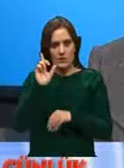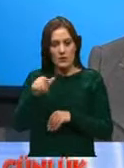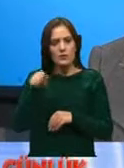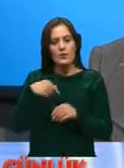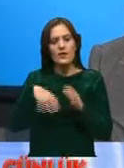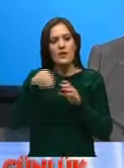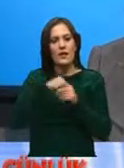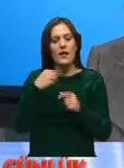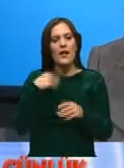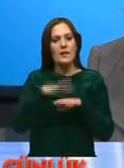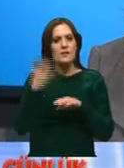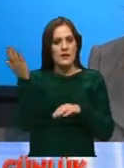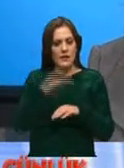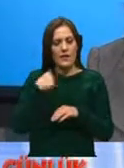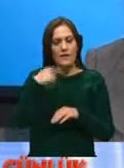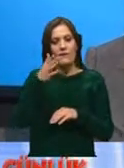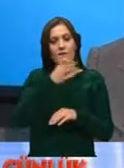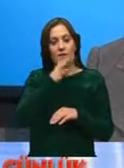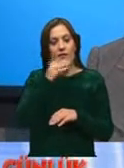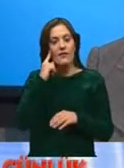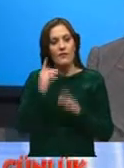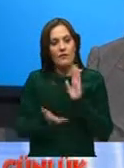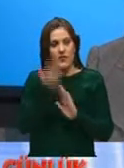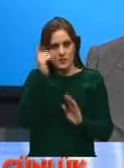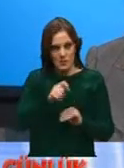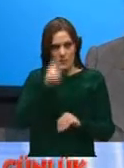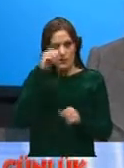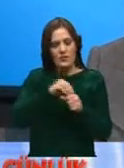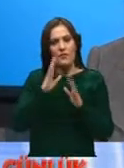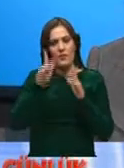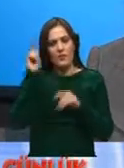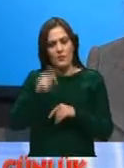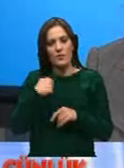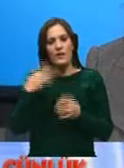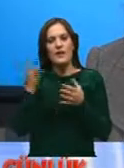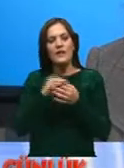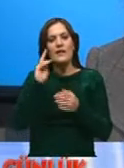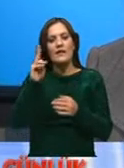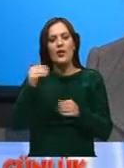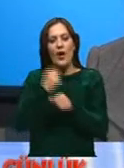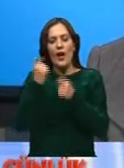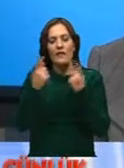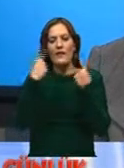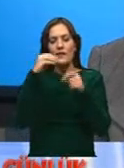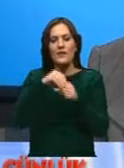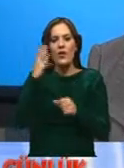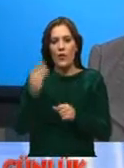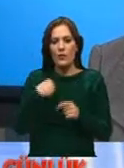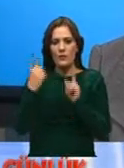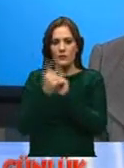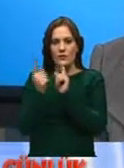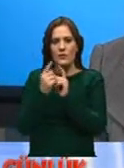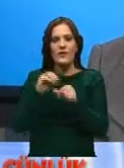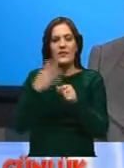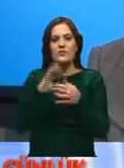elimizden geldiğince bu farkındalığı arttırmak için hem etkinlikler yapıyoruz hem de ilgili tarafları bir araya getirip bunu nasıl çözebiliriz'i konuşuyoruz.